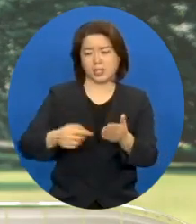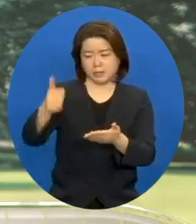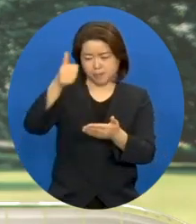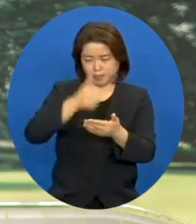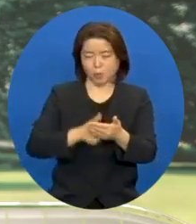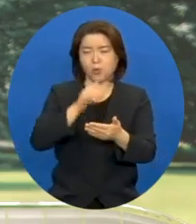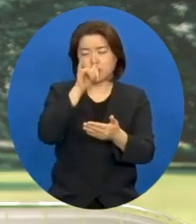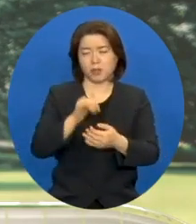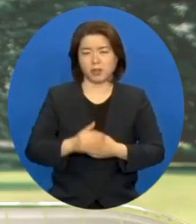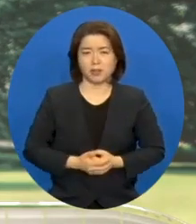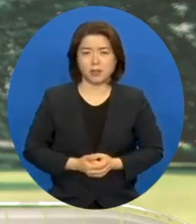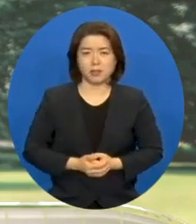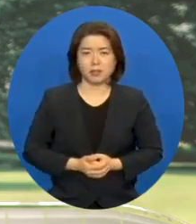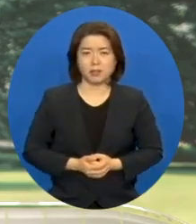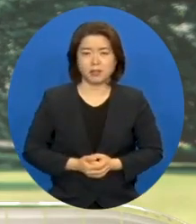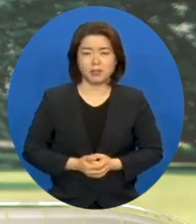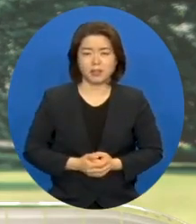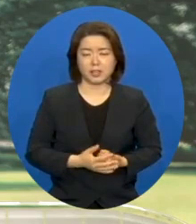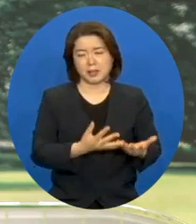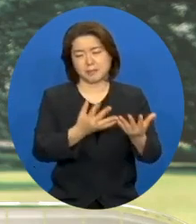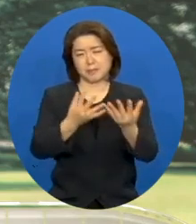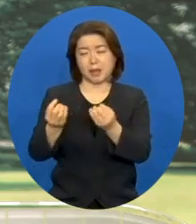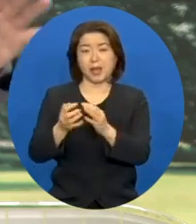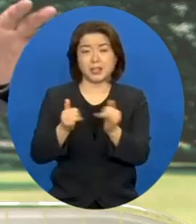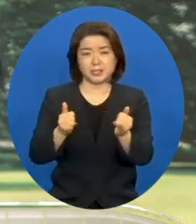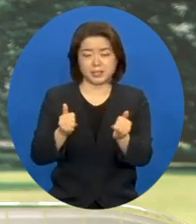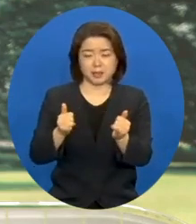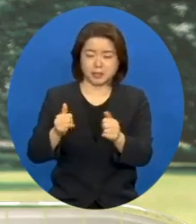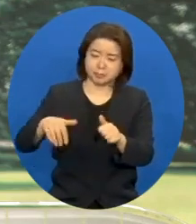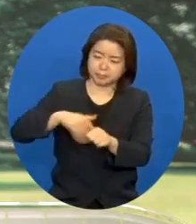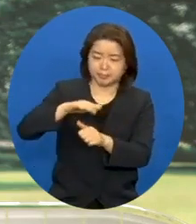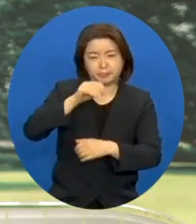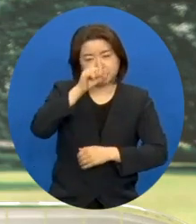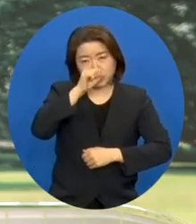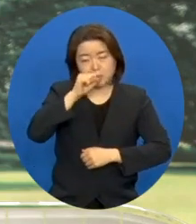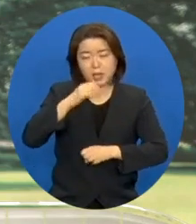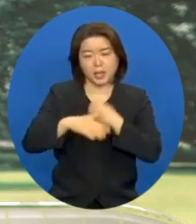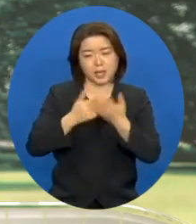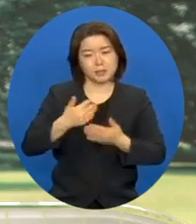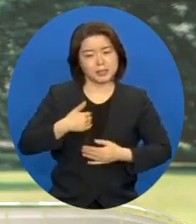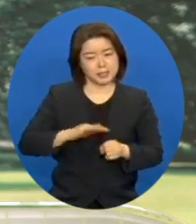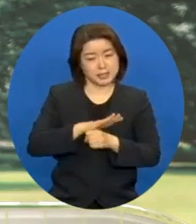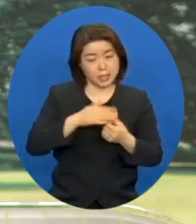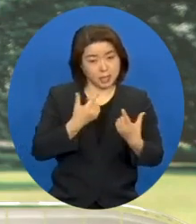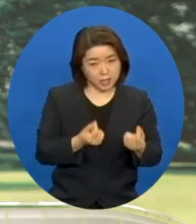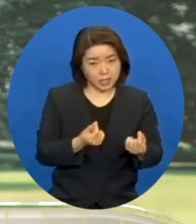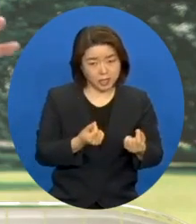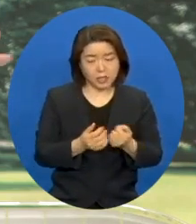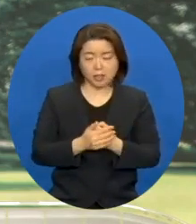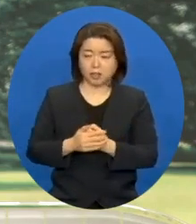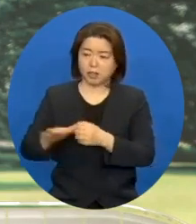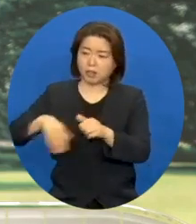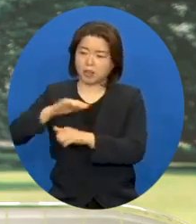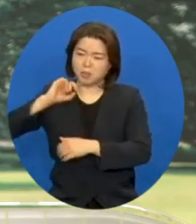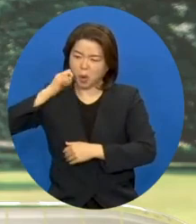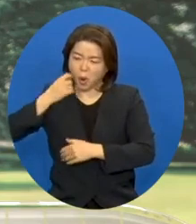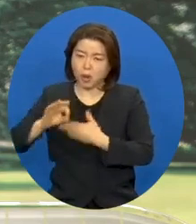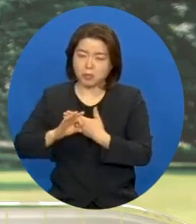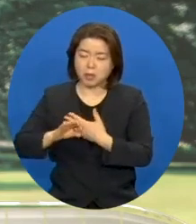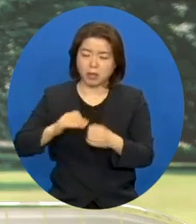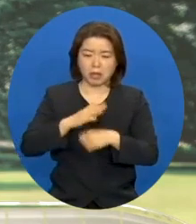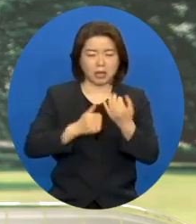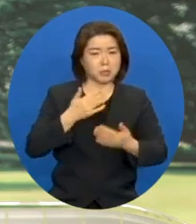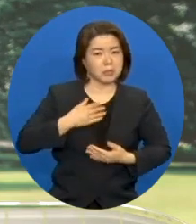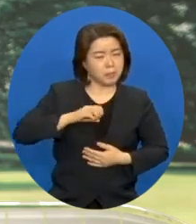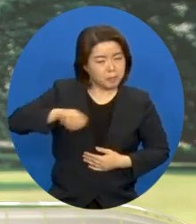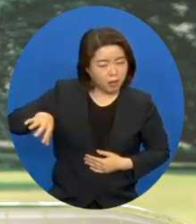오셨잖아요. 많은 사람이 형편이 좋으면 하나님이 나 사랑하시나 보다. 형편이 어려워지면 하나님이 나